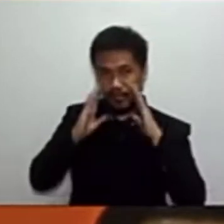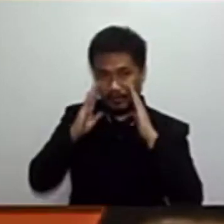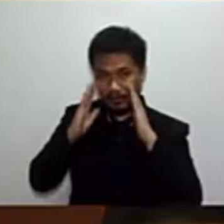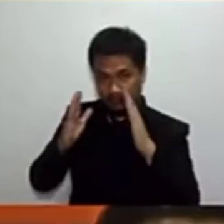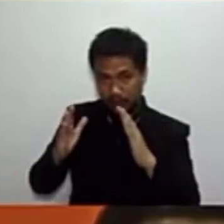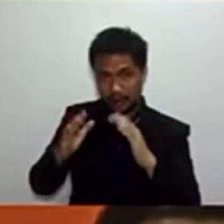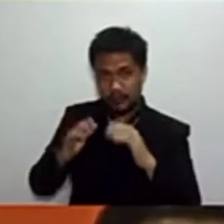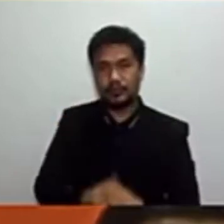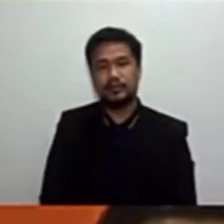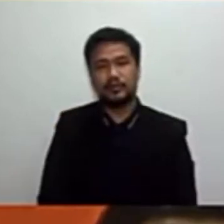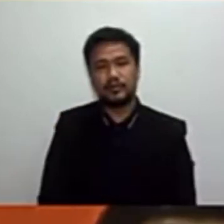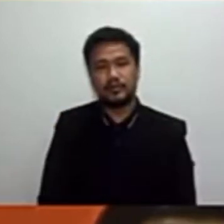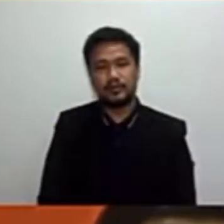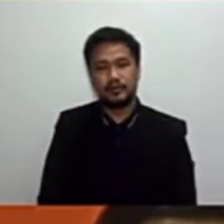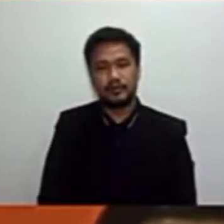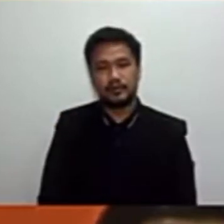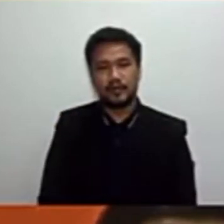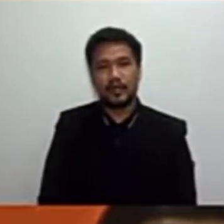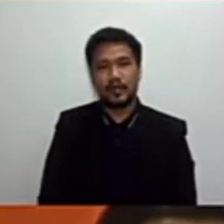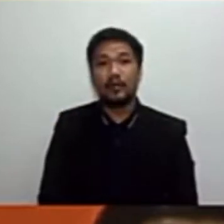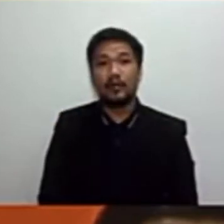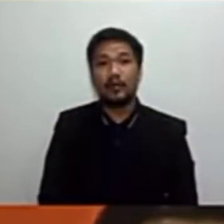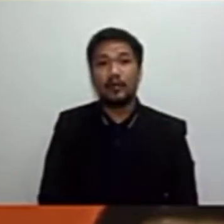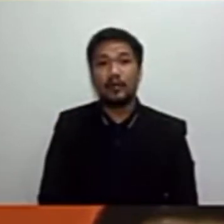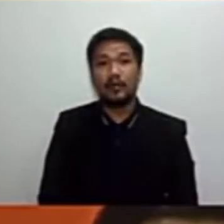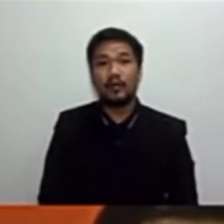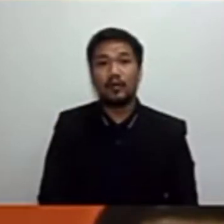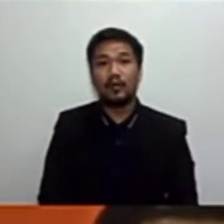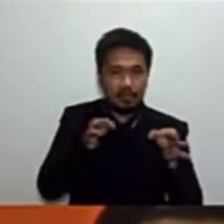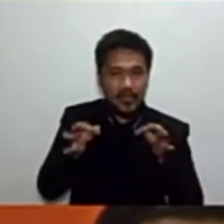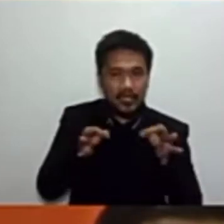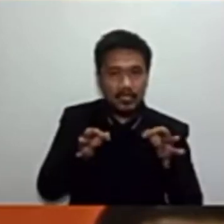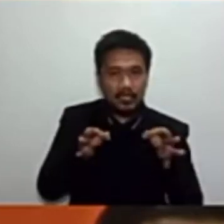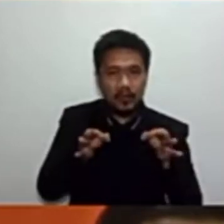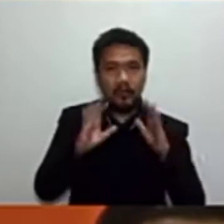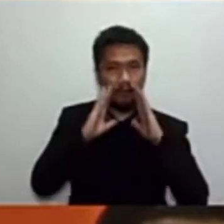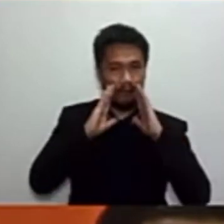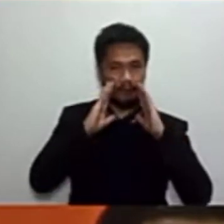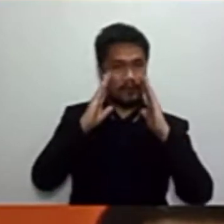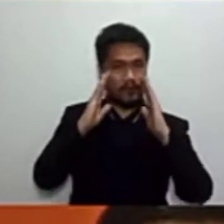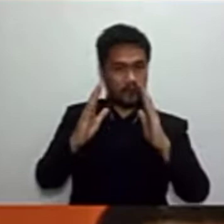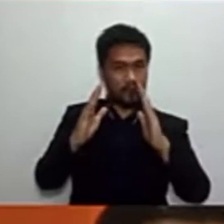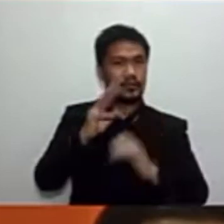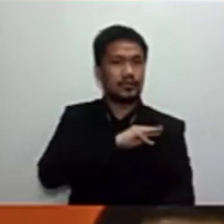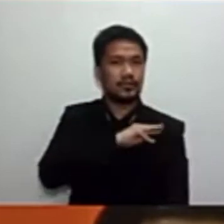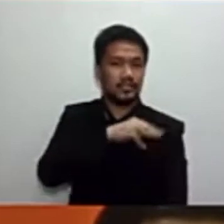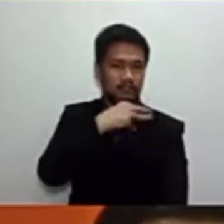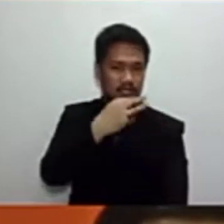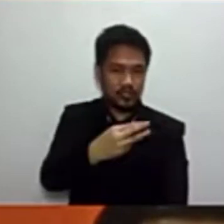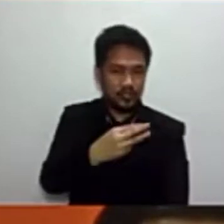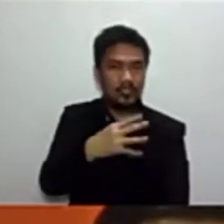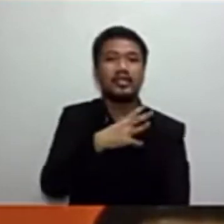pansin, kundi ang misyon at maglingkod.